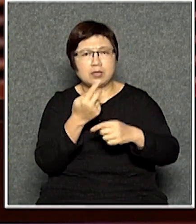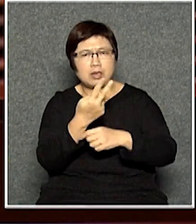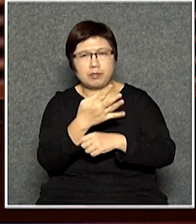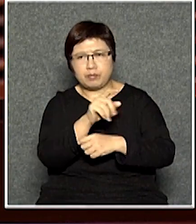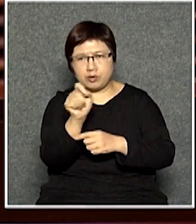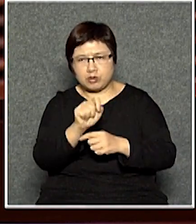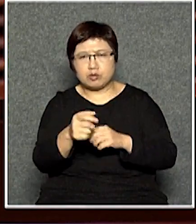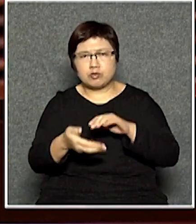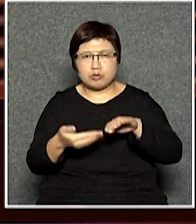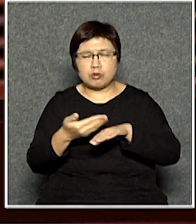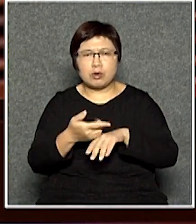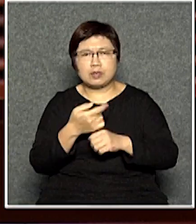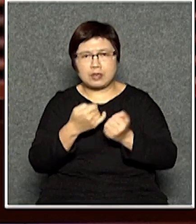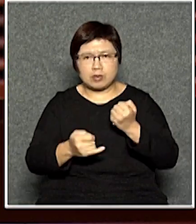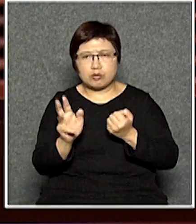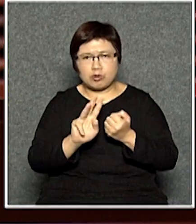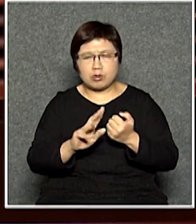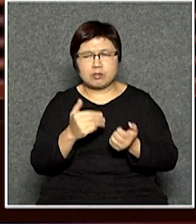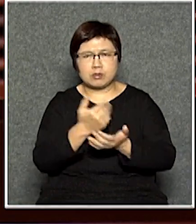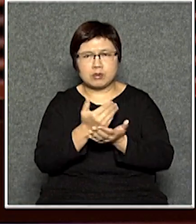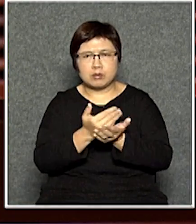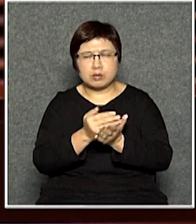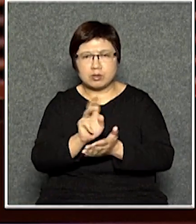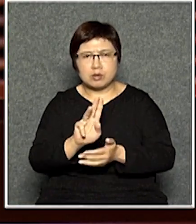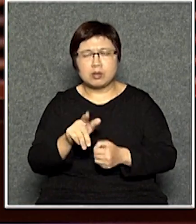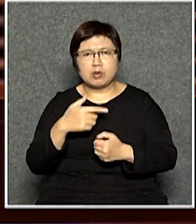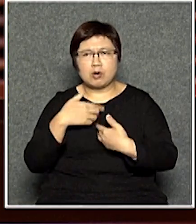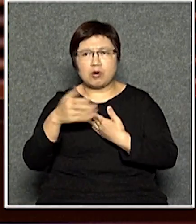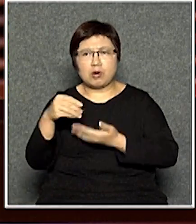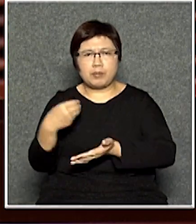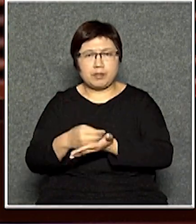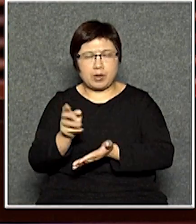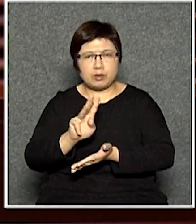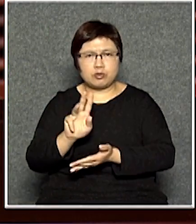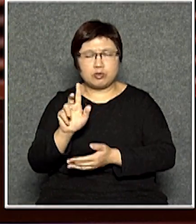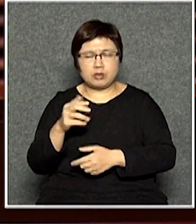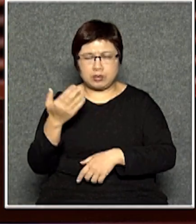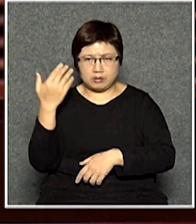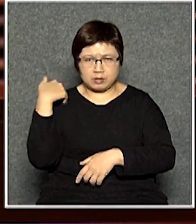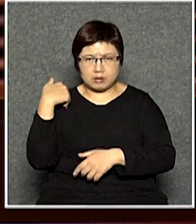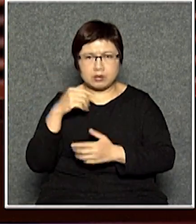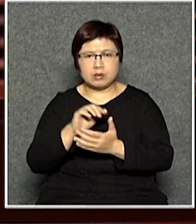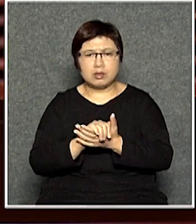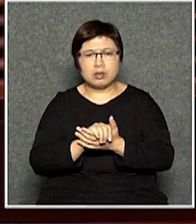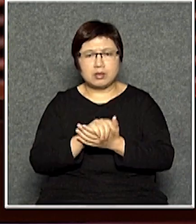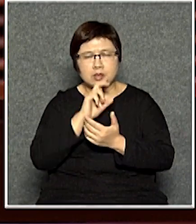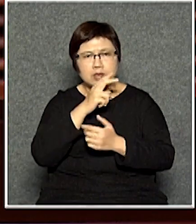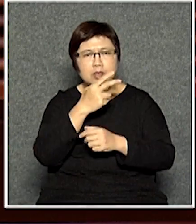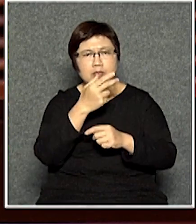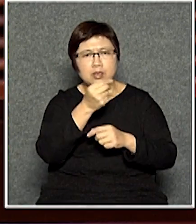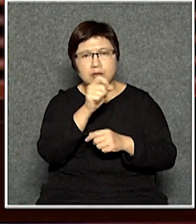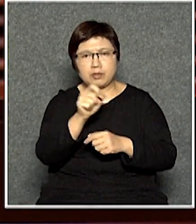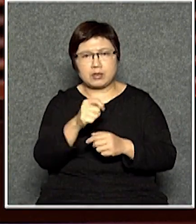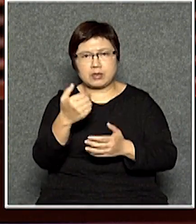水和其他集水設施的輔助，新加坡外購水已經由過去的超過七成減到